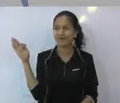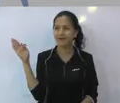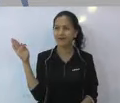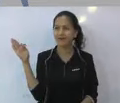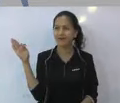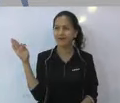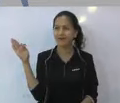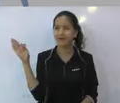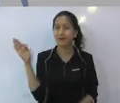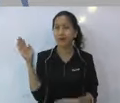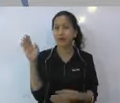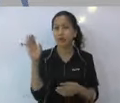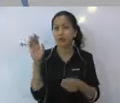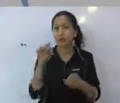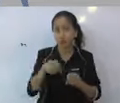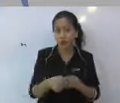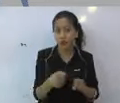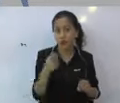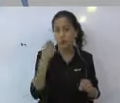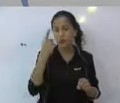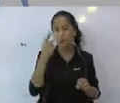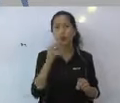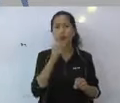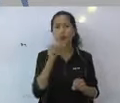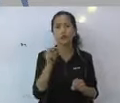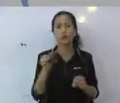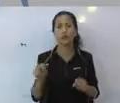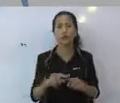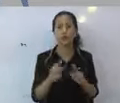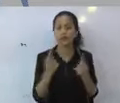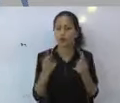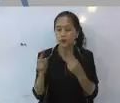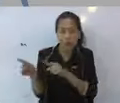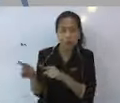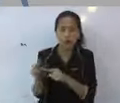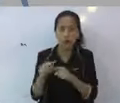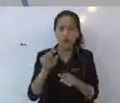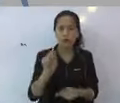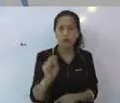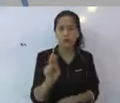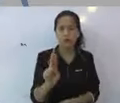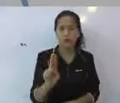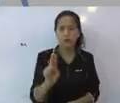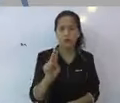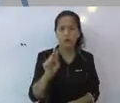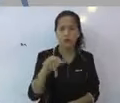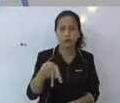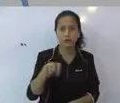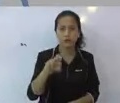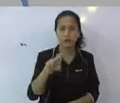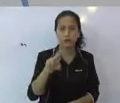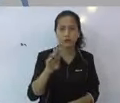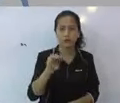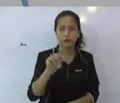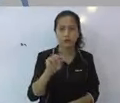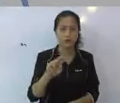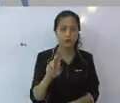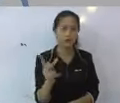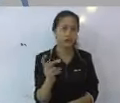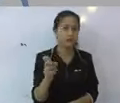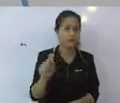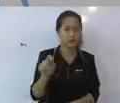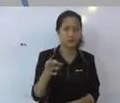pumunta ng supermarket or kung ano man bilihan para maka-avail. This type of diet emphasizes